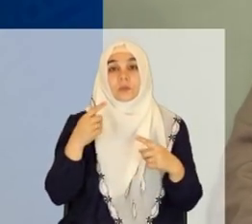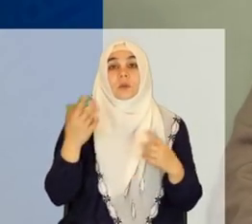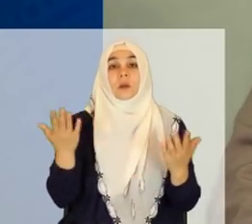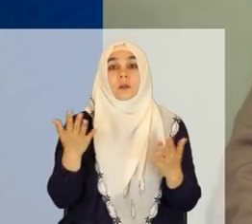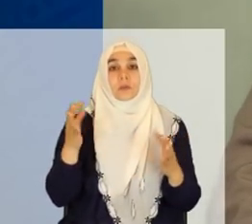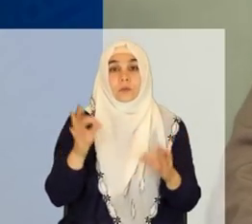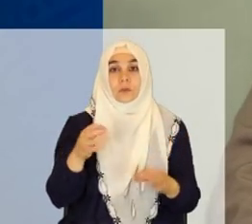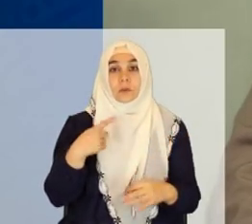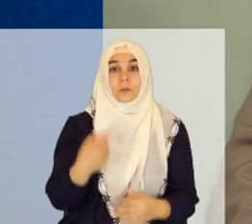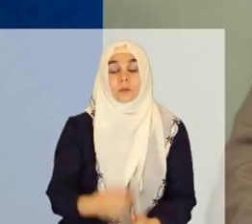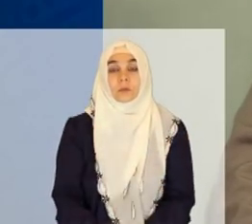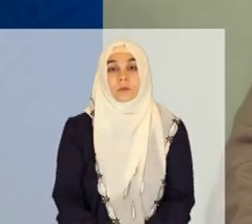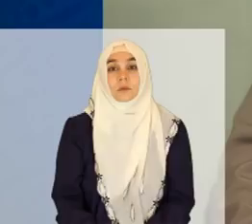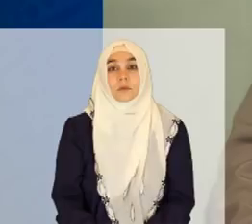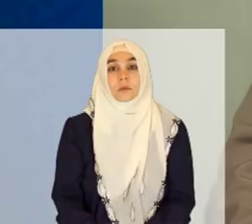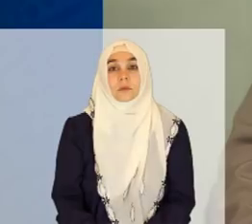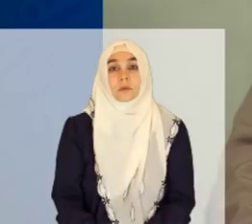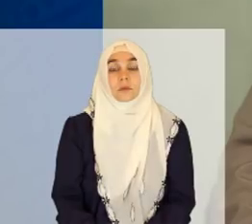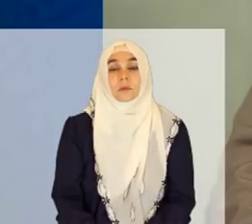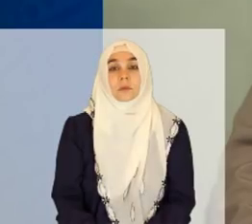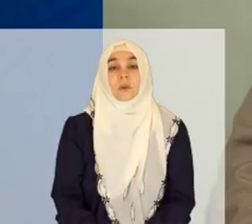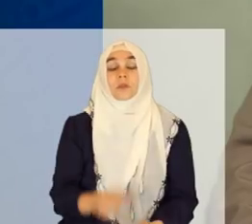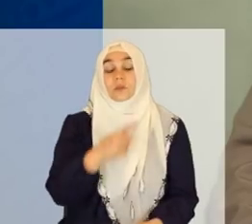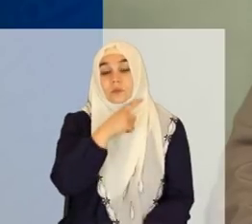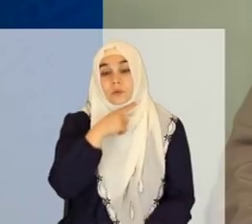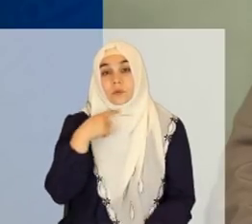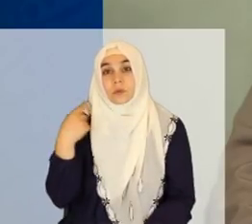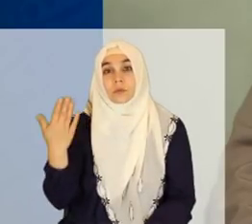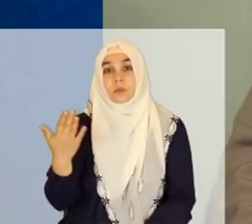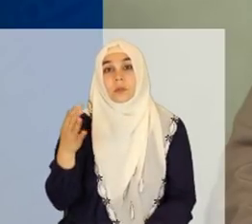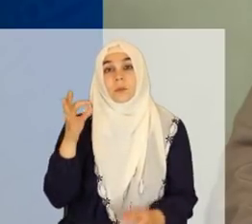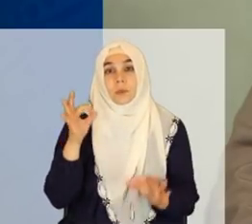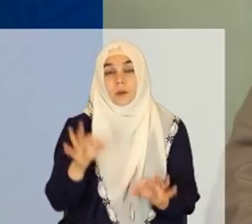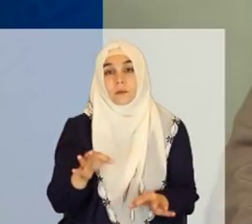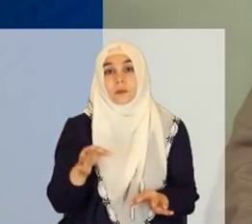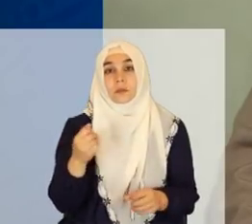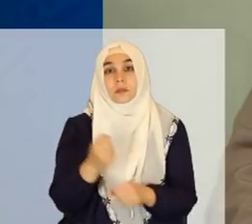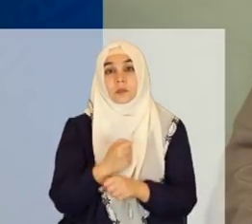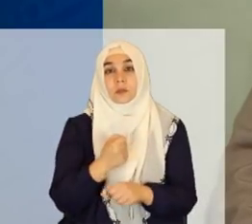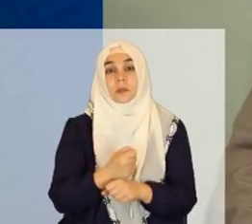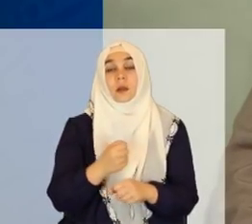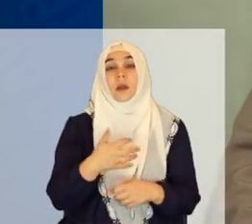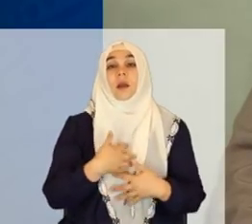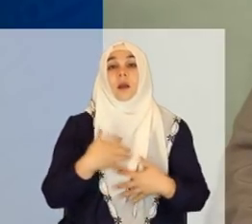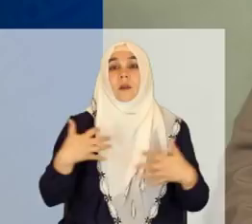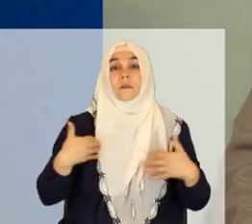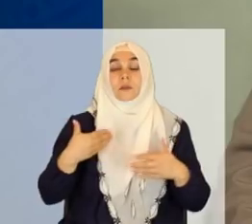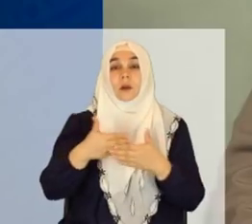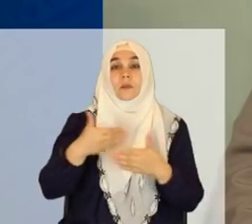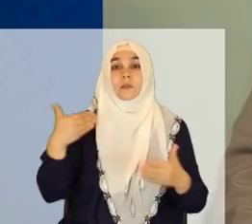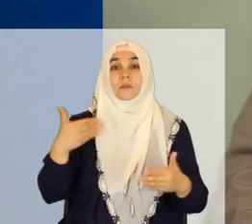desa, to'g'ri bo'ladi. Bu so'yish demak, o'sha hayvonni